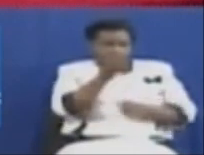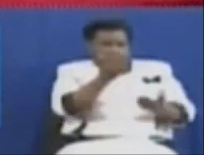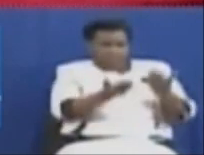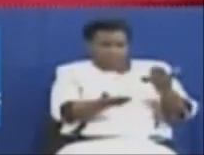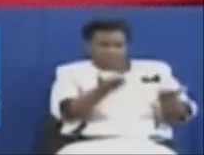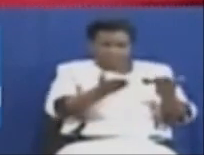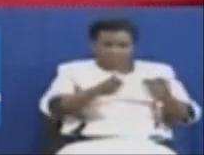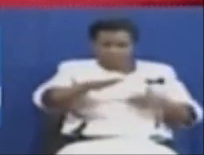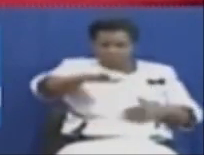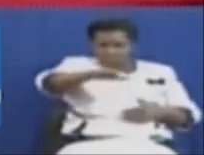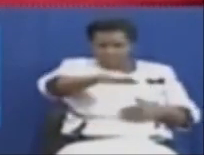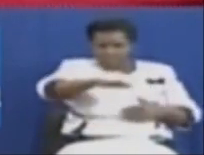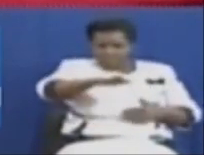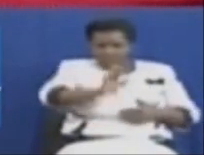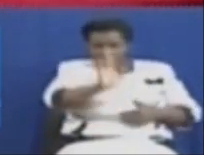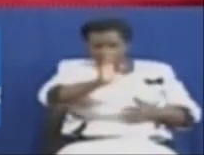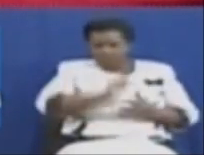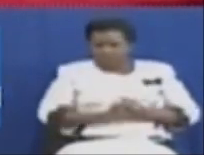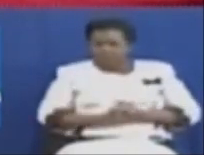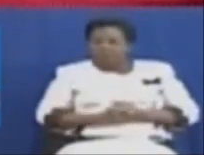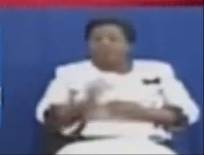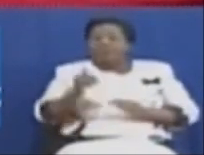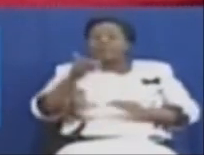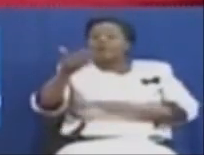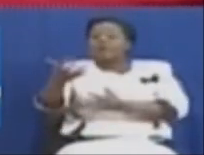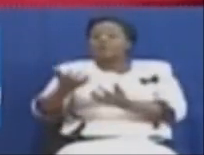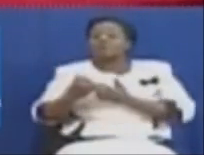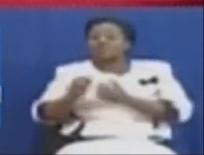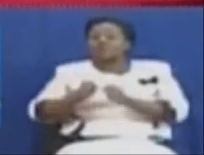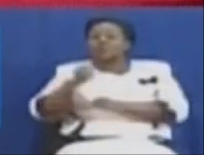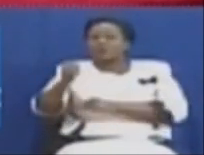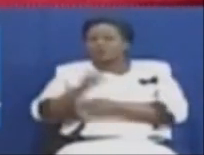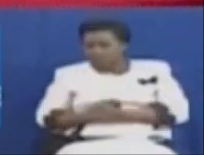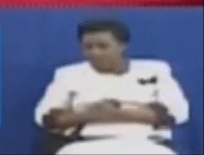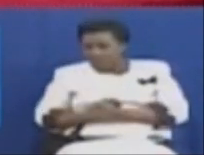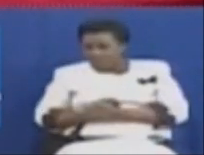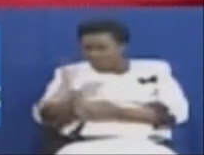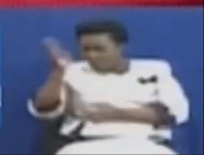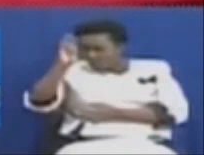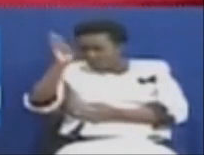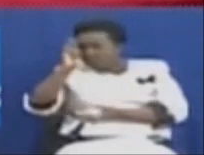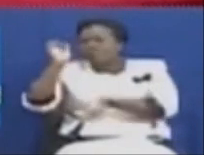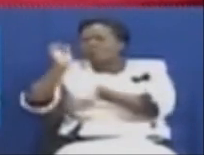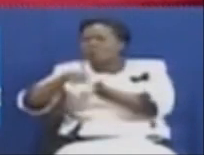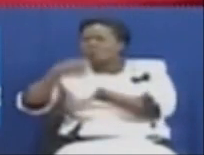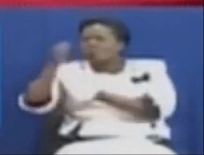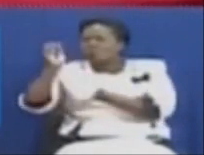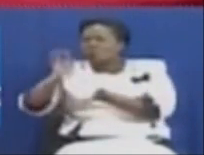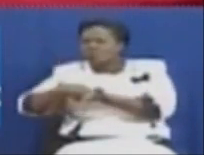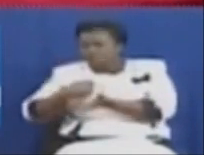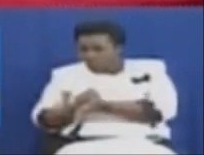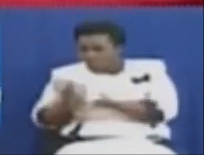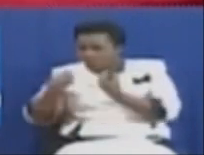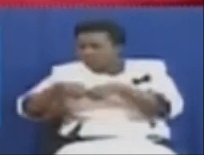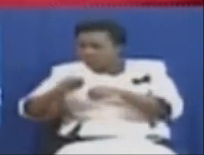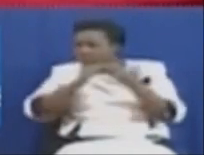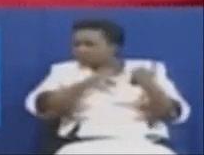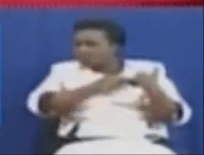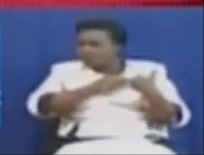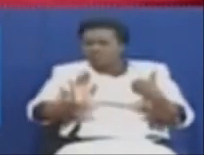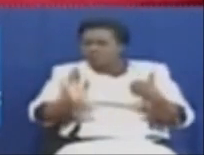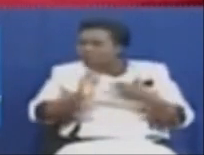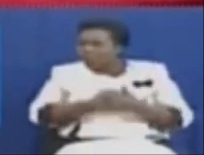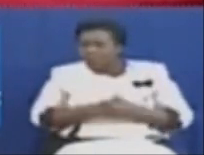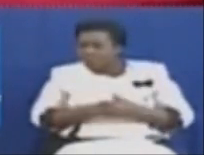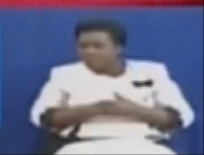wanarudi, wengine wanarudi majumbani. Maanake ni nini? Watoto hao wanafanyishwa shughuli za ombaomba na nyingine zizi za kufanya